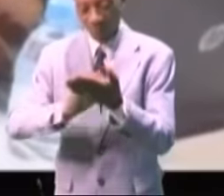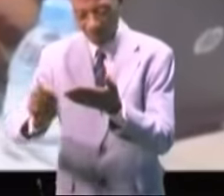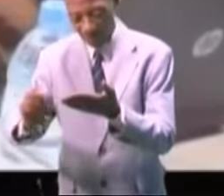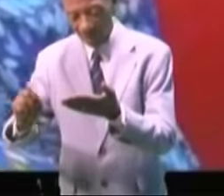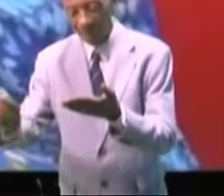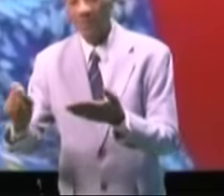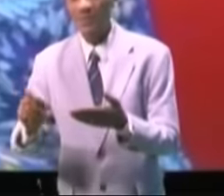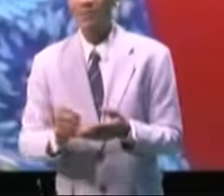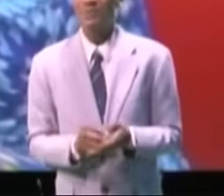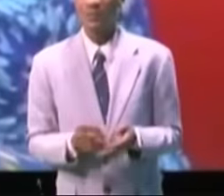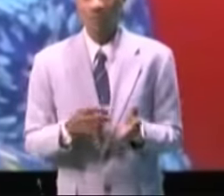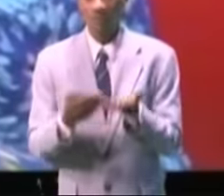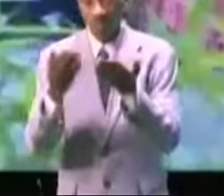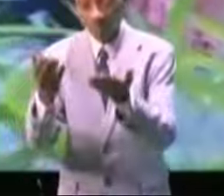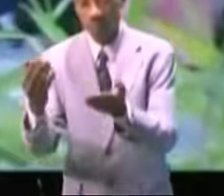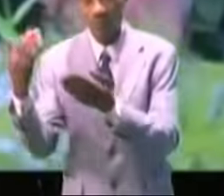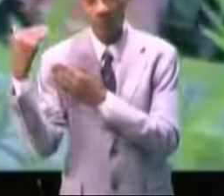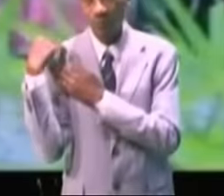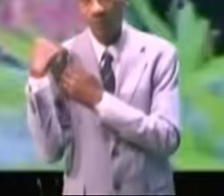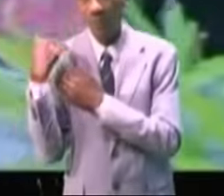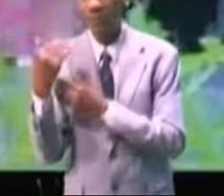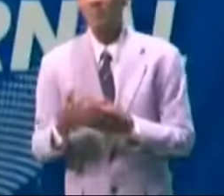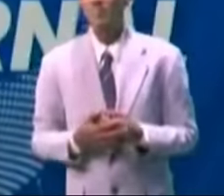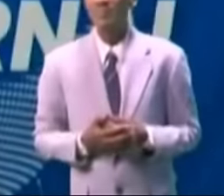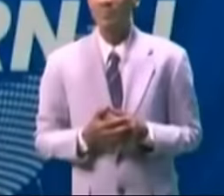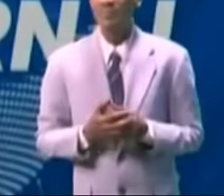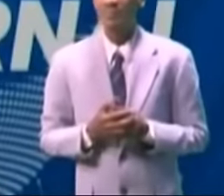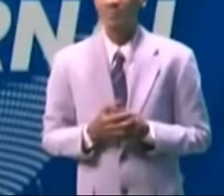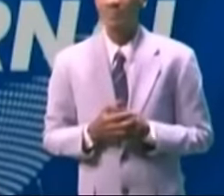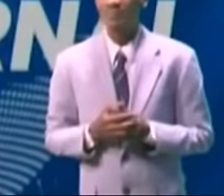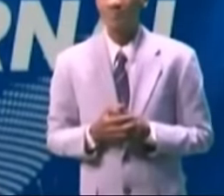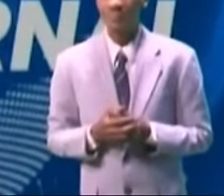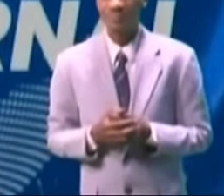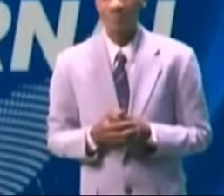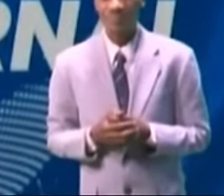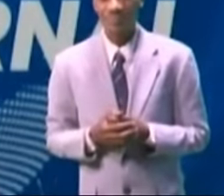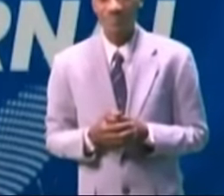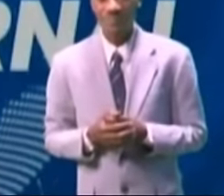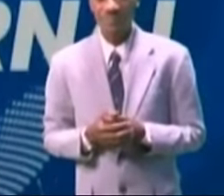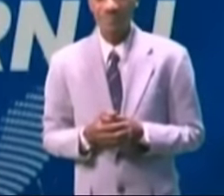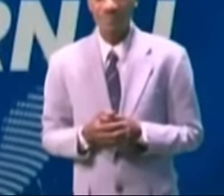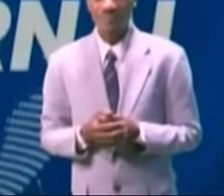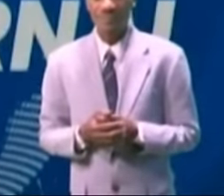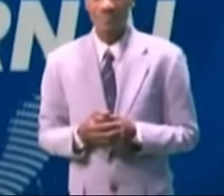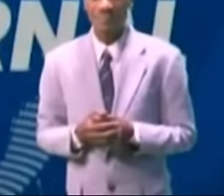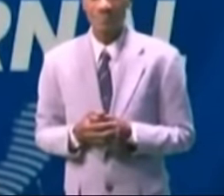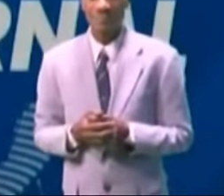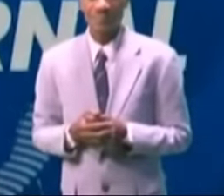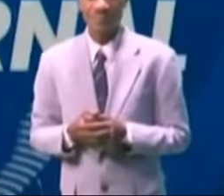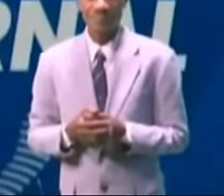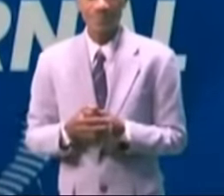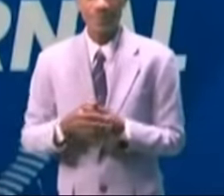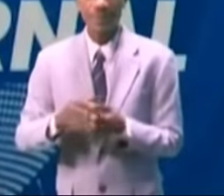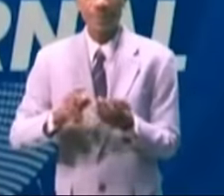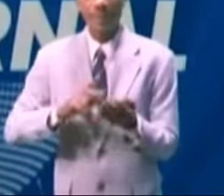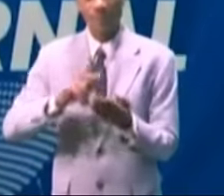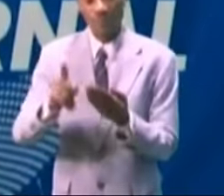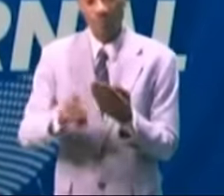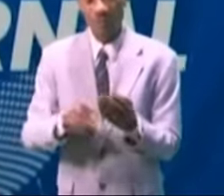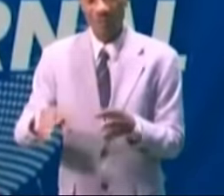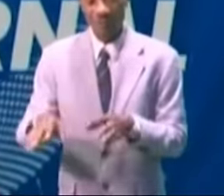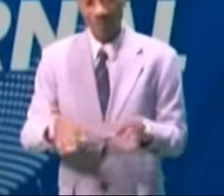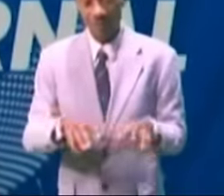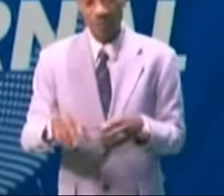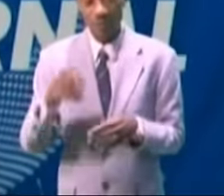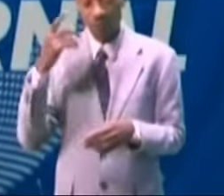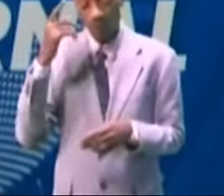des amendements des différentes provinces. Les programmes d'action du gouvernement Soumis-Noir essuient un plébiscite